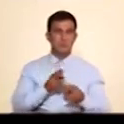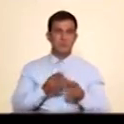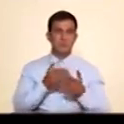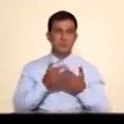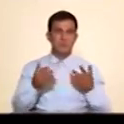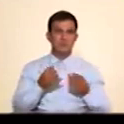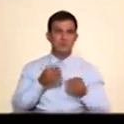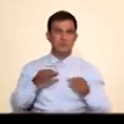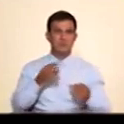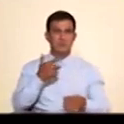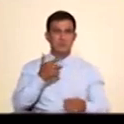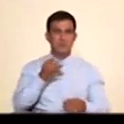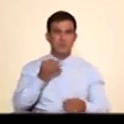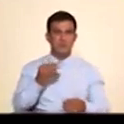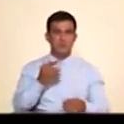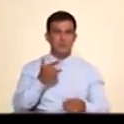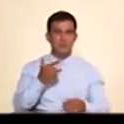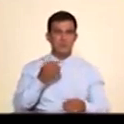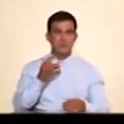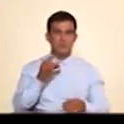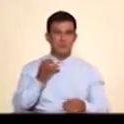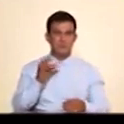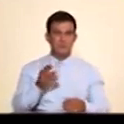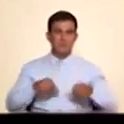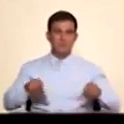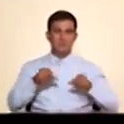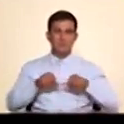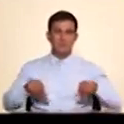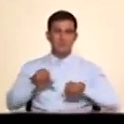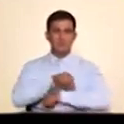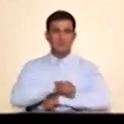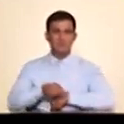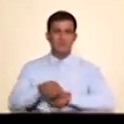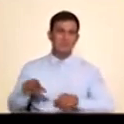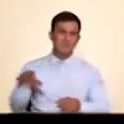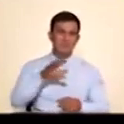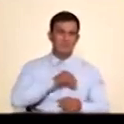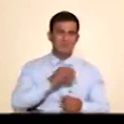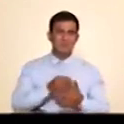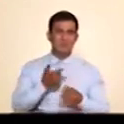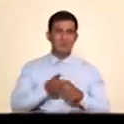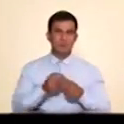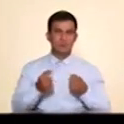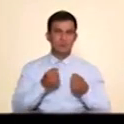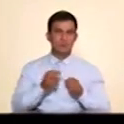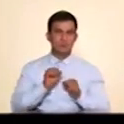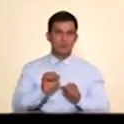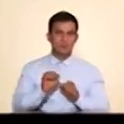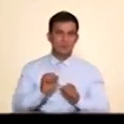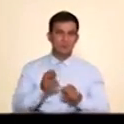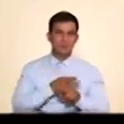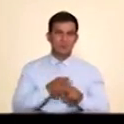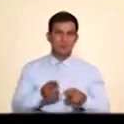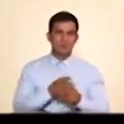hududlarni graf va gersklarga bera boshladi. Hattoki chegaralarni mustahkamlash uchun marka graflar ham